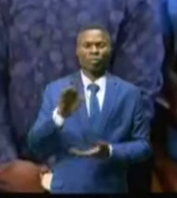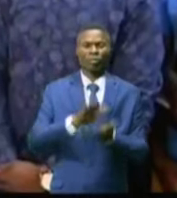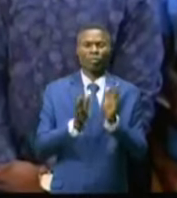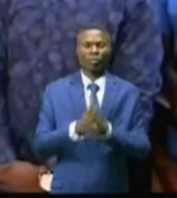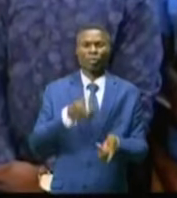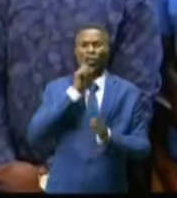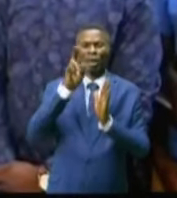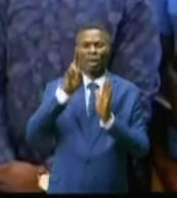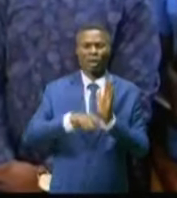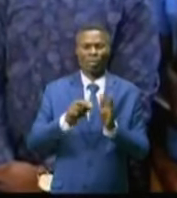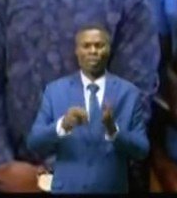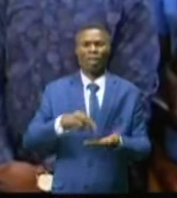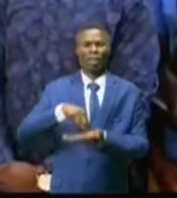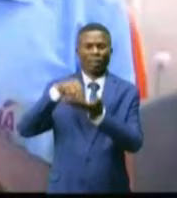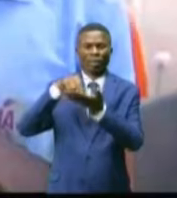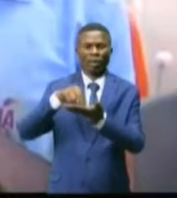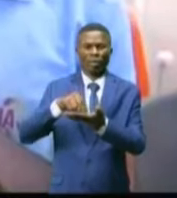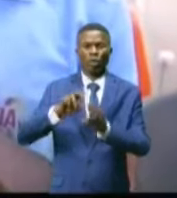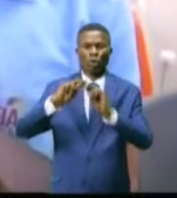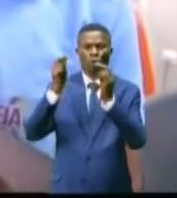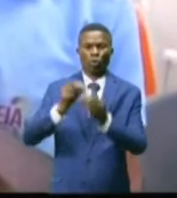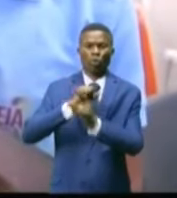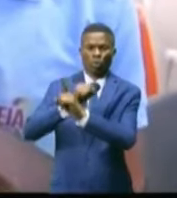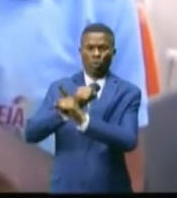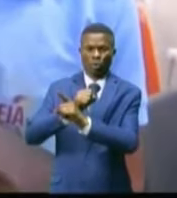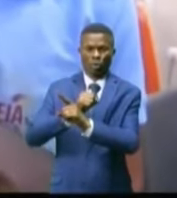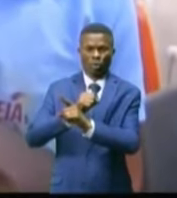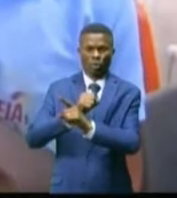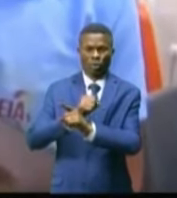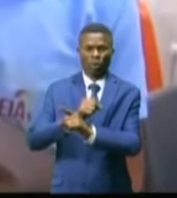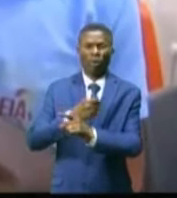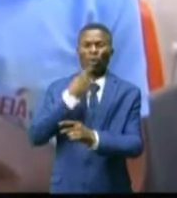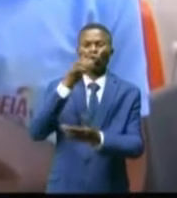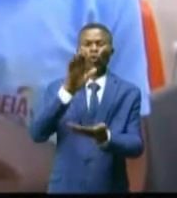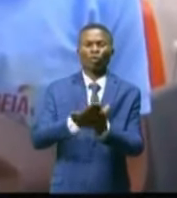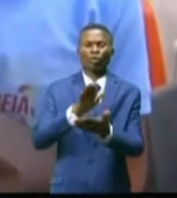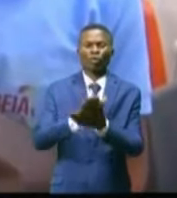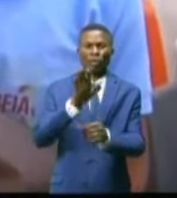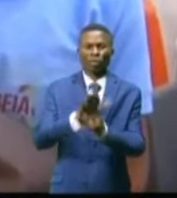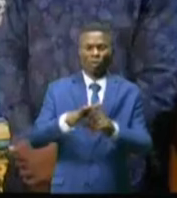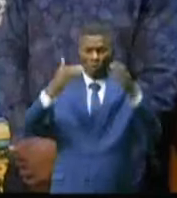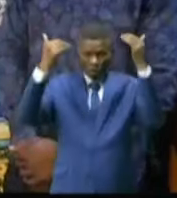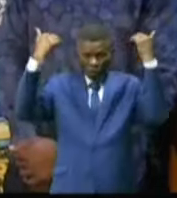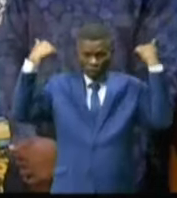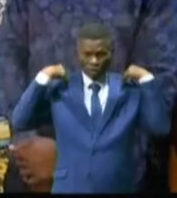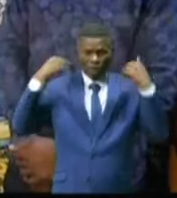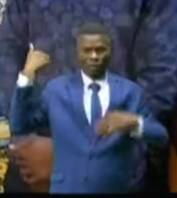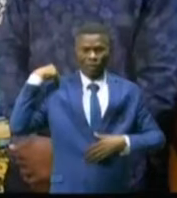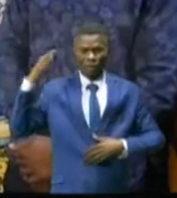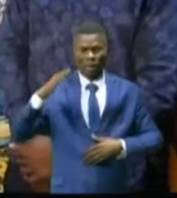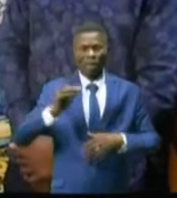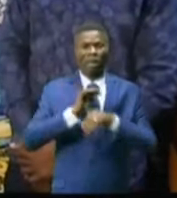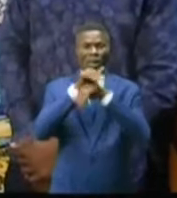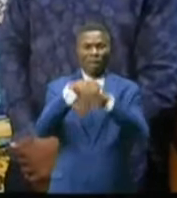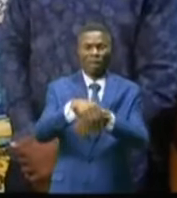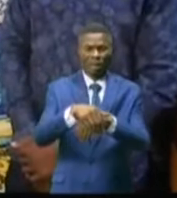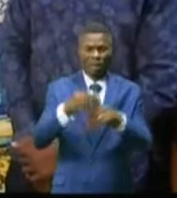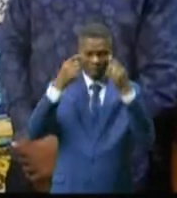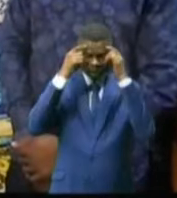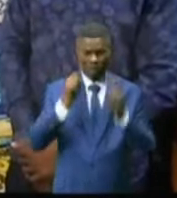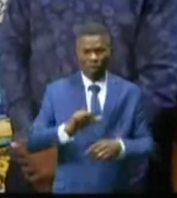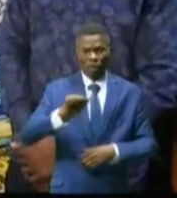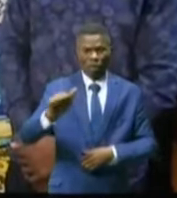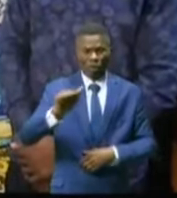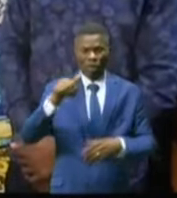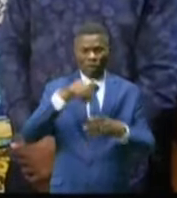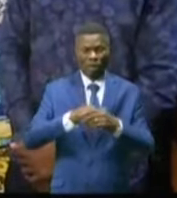debout, mouvement de résistance, adressons nos chaleureuses félicitations au chef de l'État pour son engagement et sa